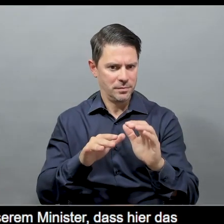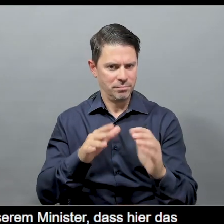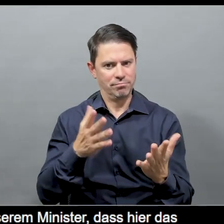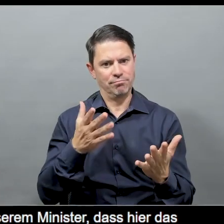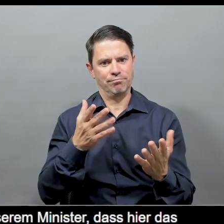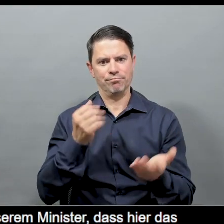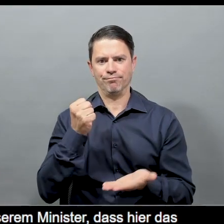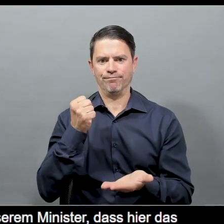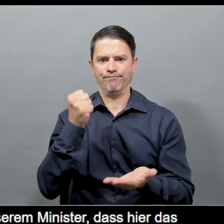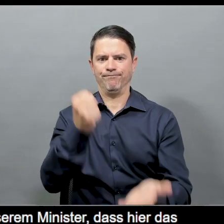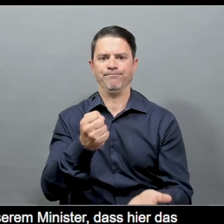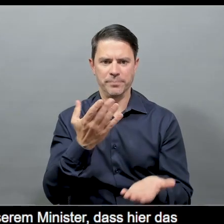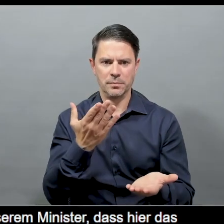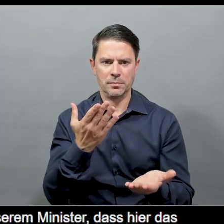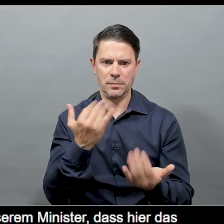dazu noch was sagen?